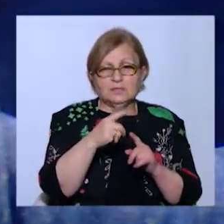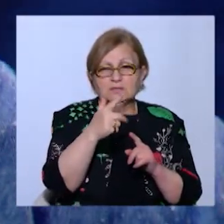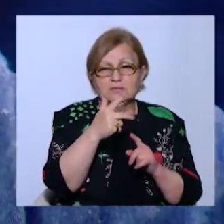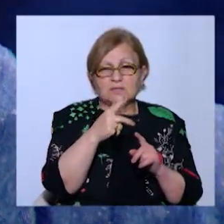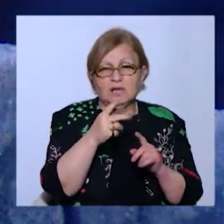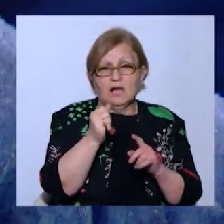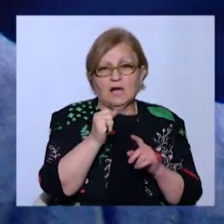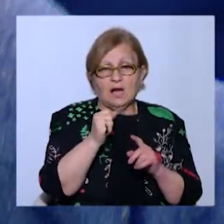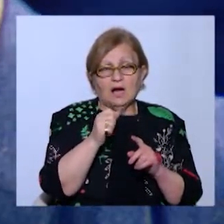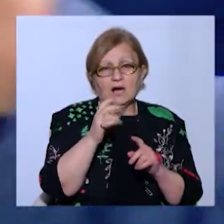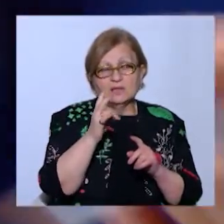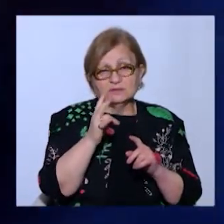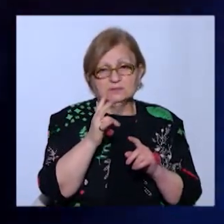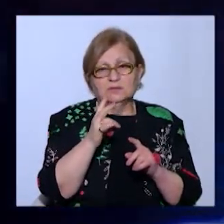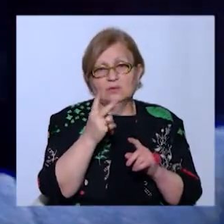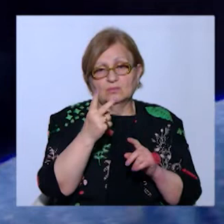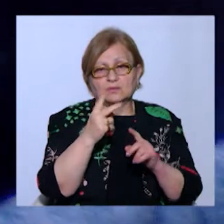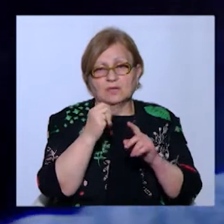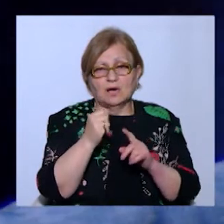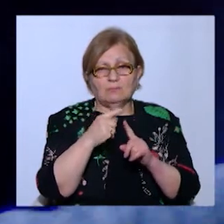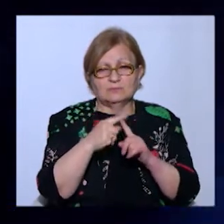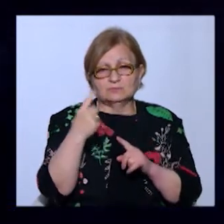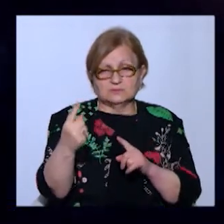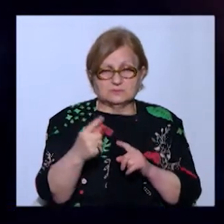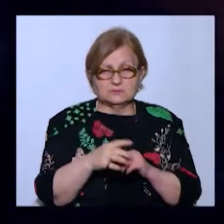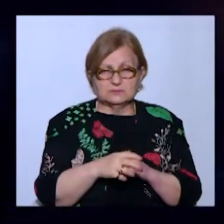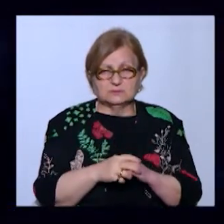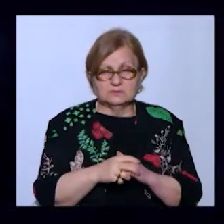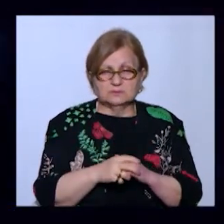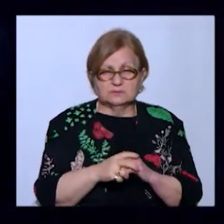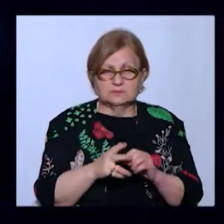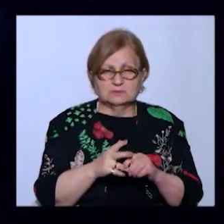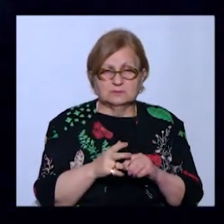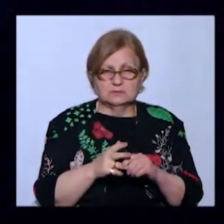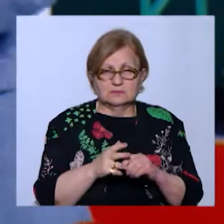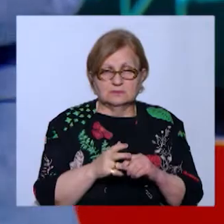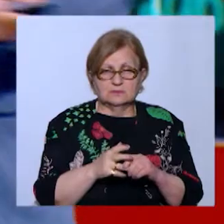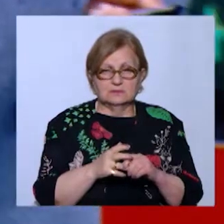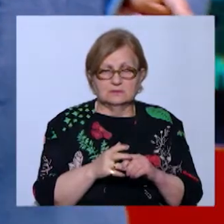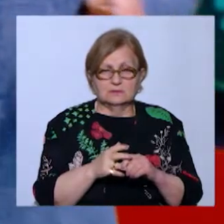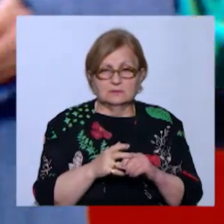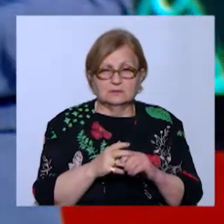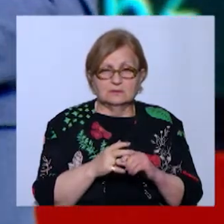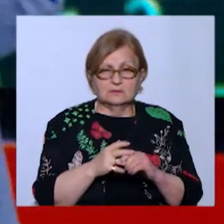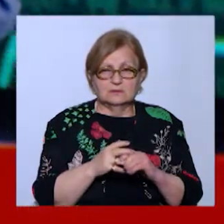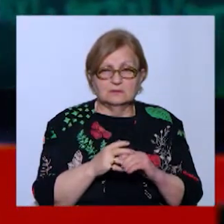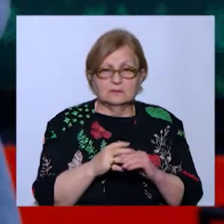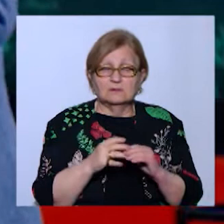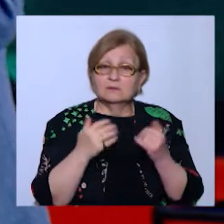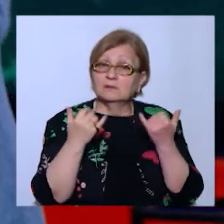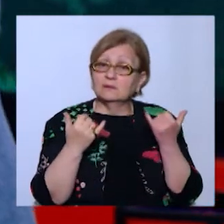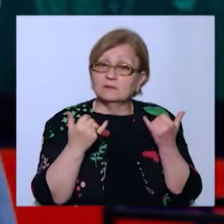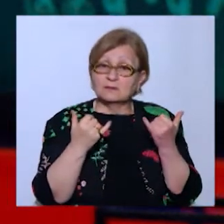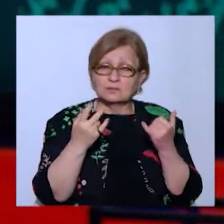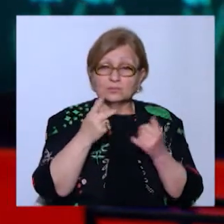x ან 3 ხარისხად x უდრის 2a პლუს 1. და მოდით აი ახლა უკვე შემდეგი ნაბიჯს ვერ გადავდგათ და